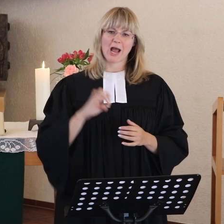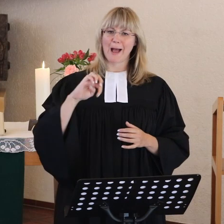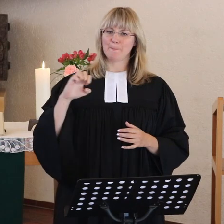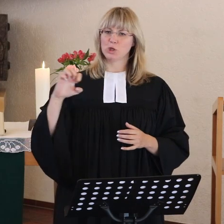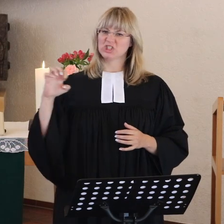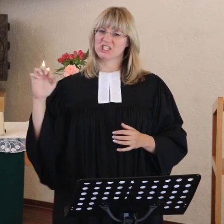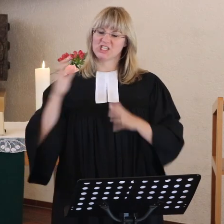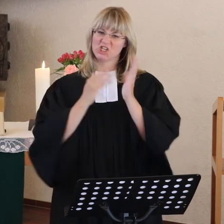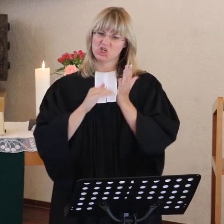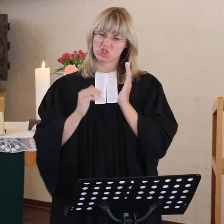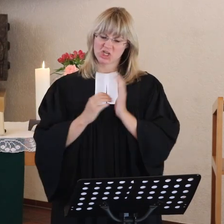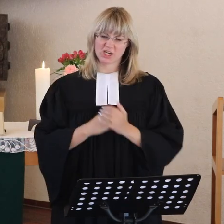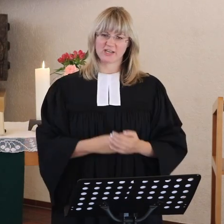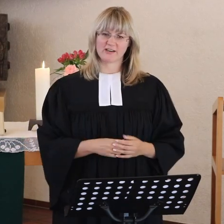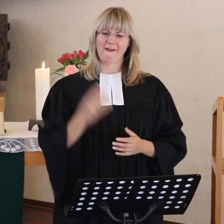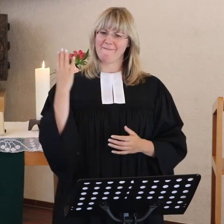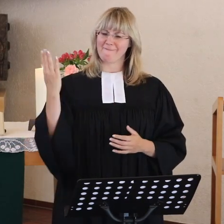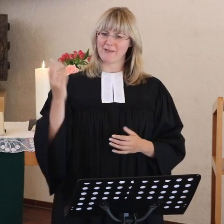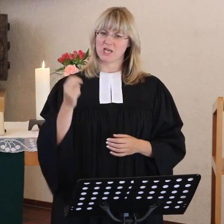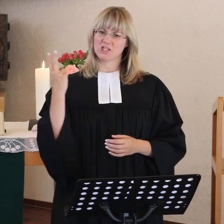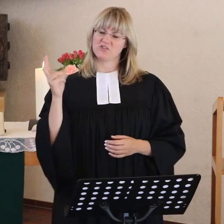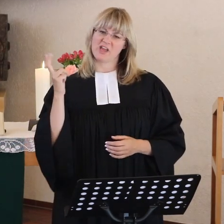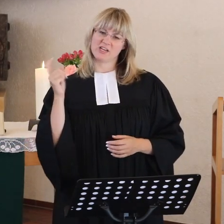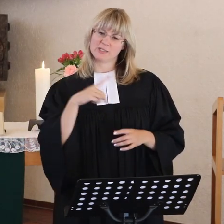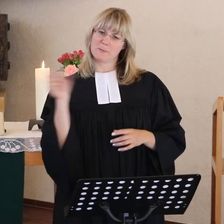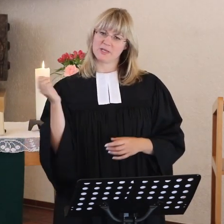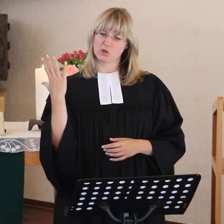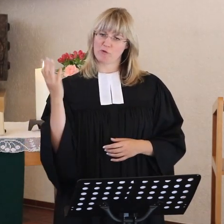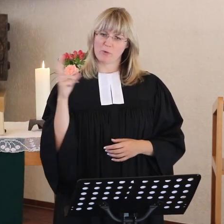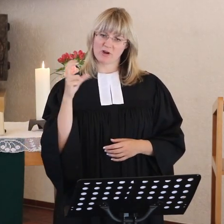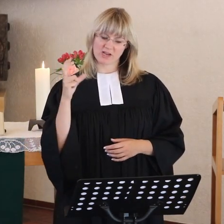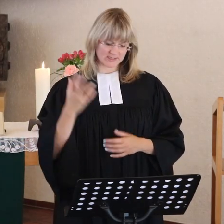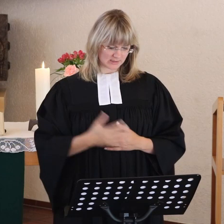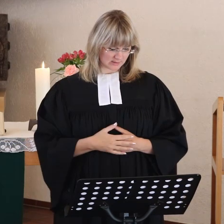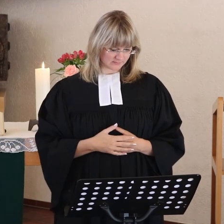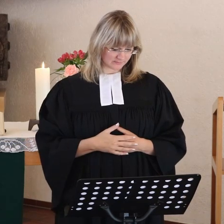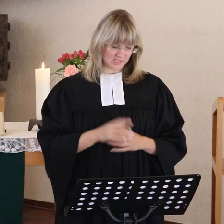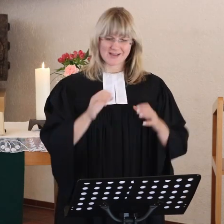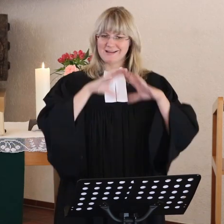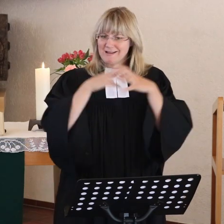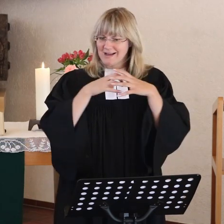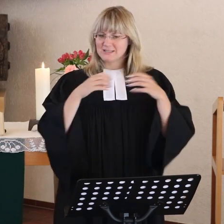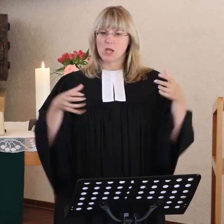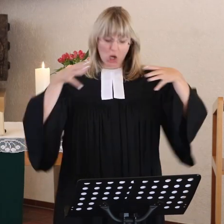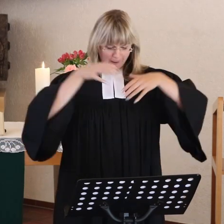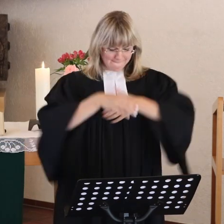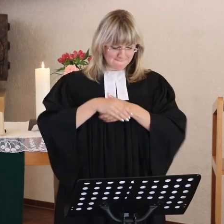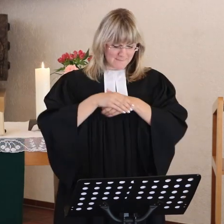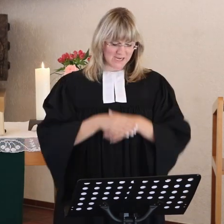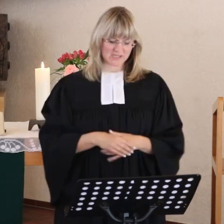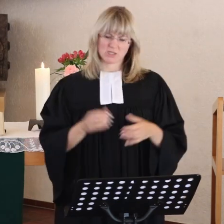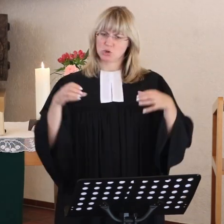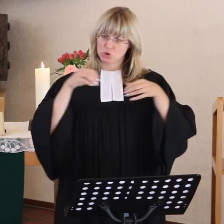Apostelgeschichte, Kapitel 4, Verse 32 bis 35. Die ganze Gemeinde war ein Herz und eine